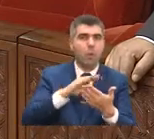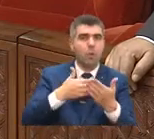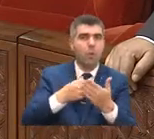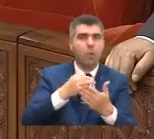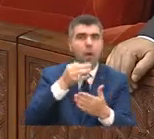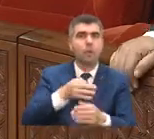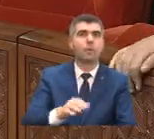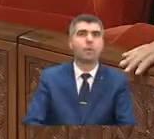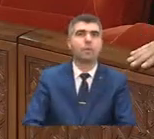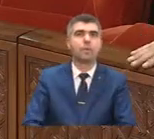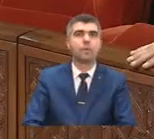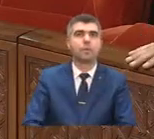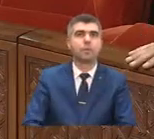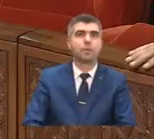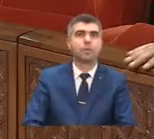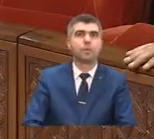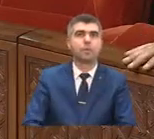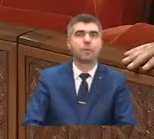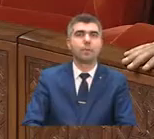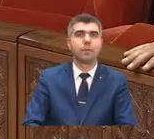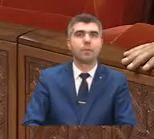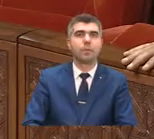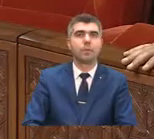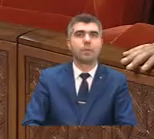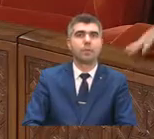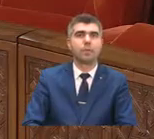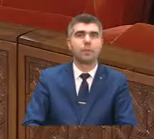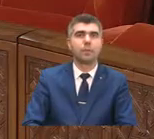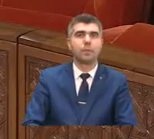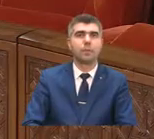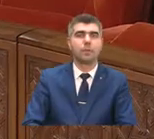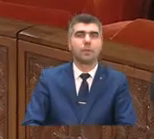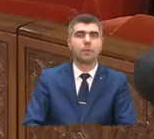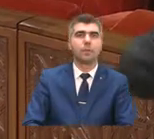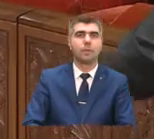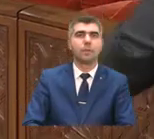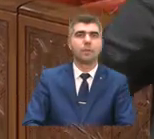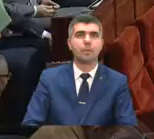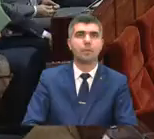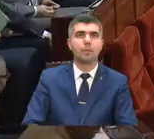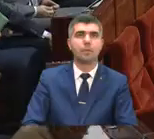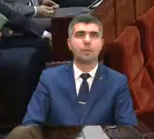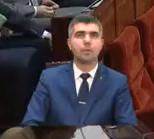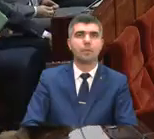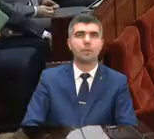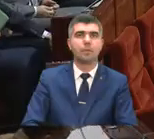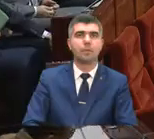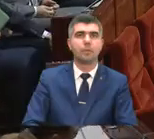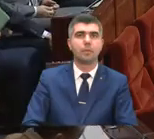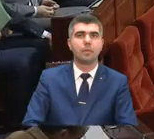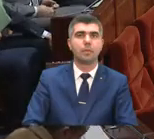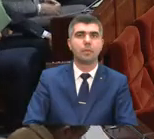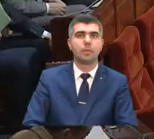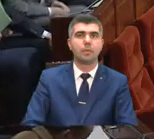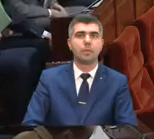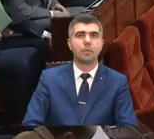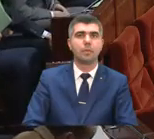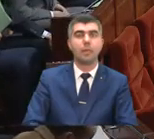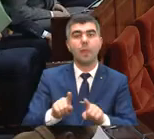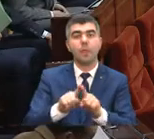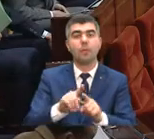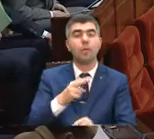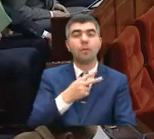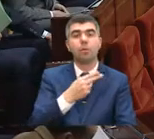ما يمكنش الاب. الصوت سيد الوزير. ما عندوش بالا. راه ما يمكنش نمنعوا